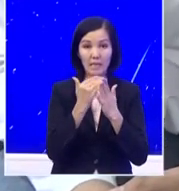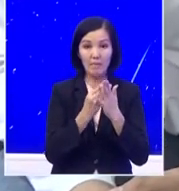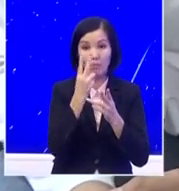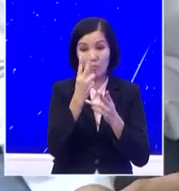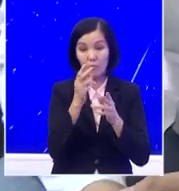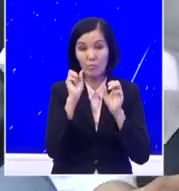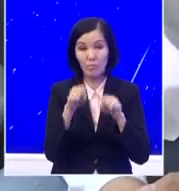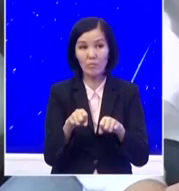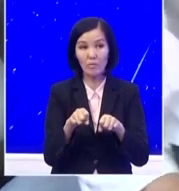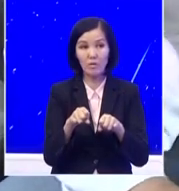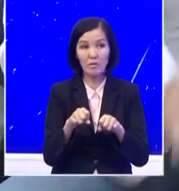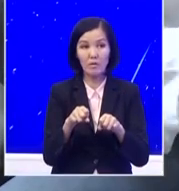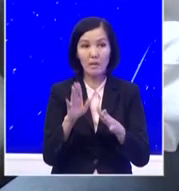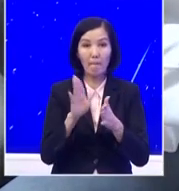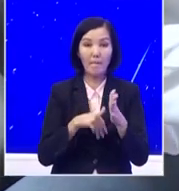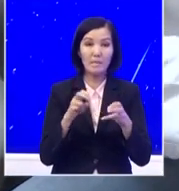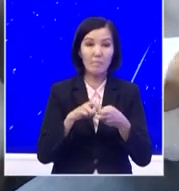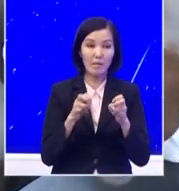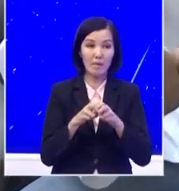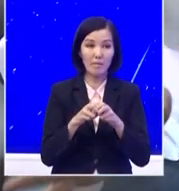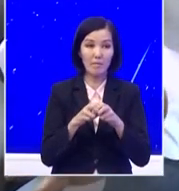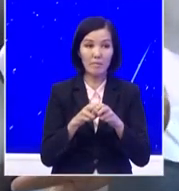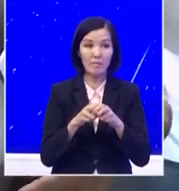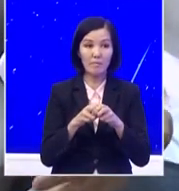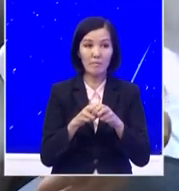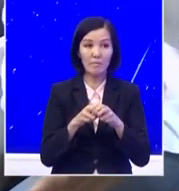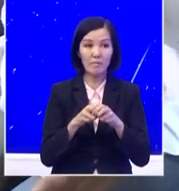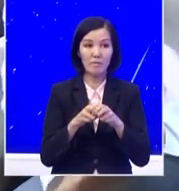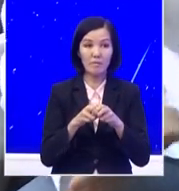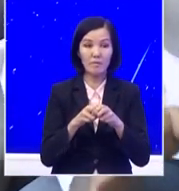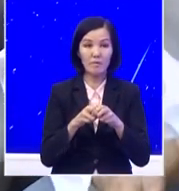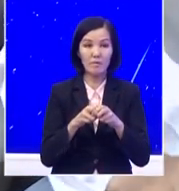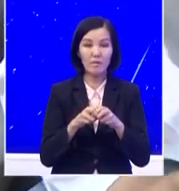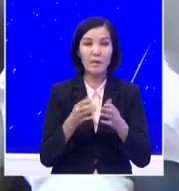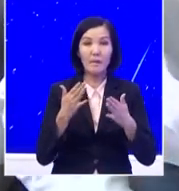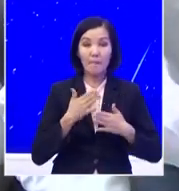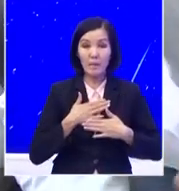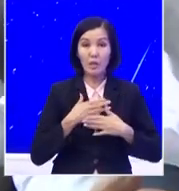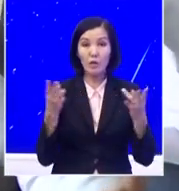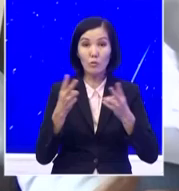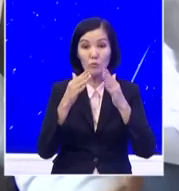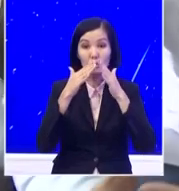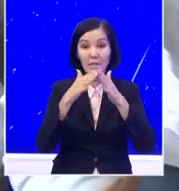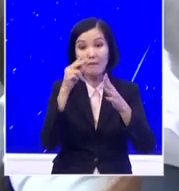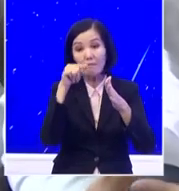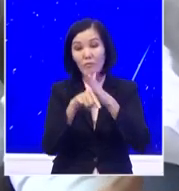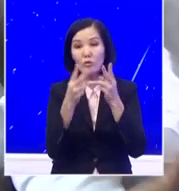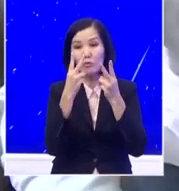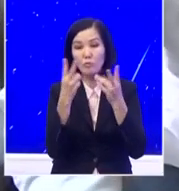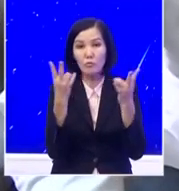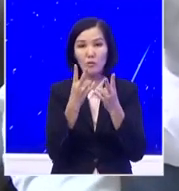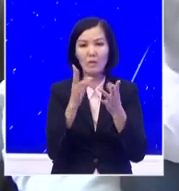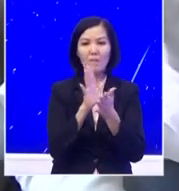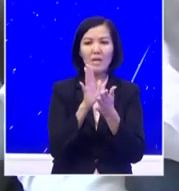показать? Показать без проблем. Все. По одному, если вот так вот принесут, покажут. Не так. Склад. Мне нужен склад. Склад я не могу. Это условно грязная